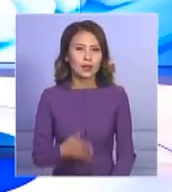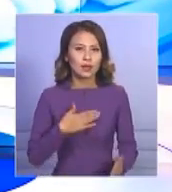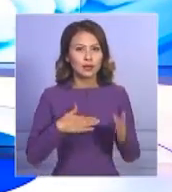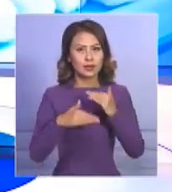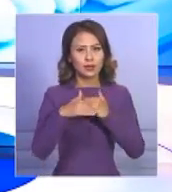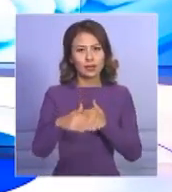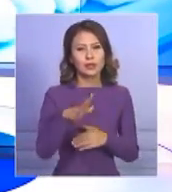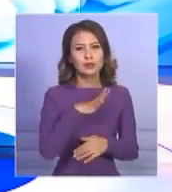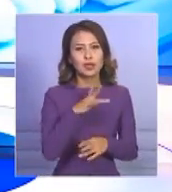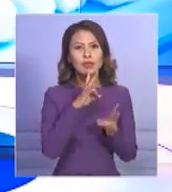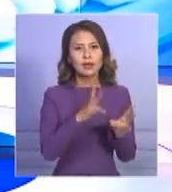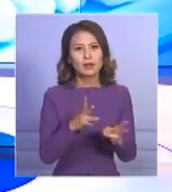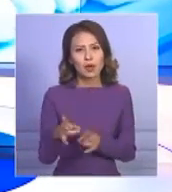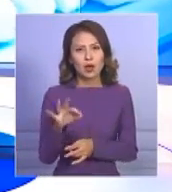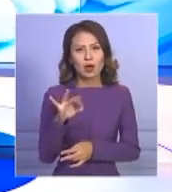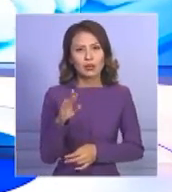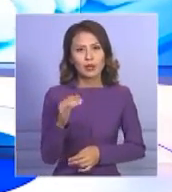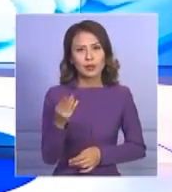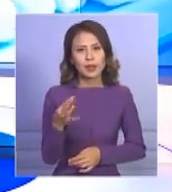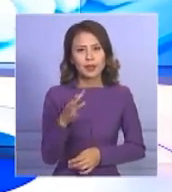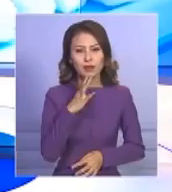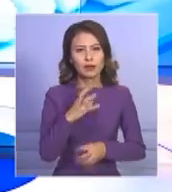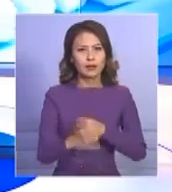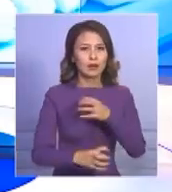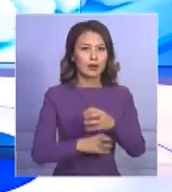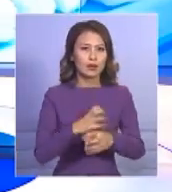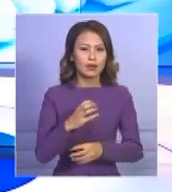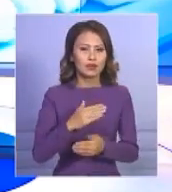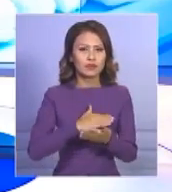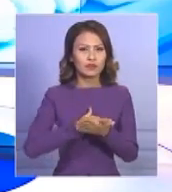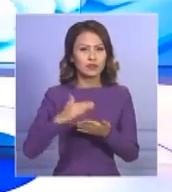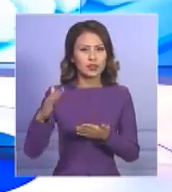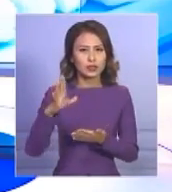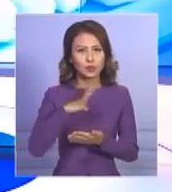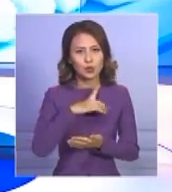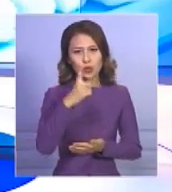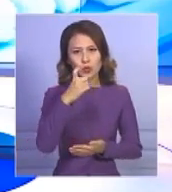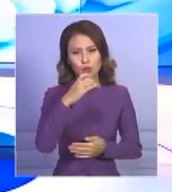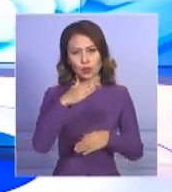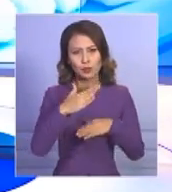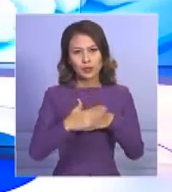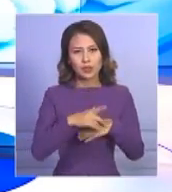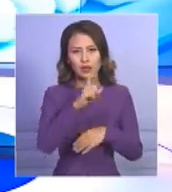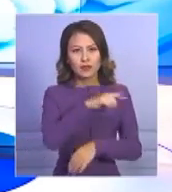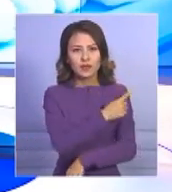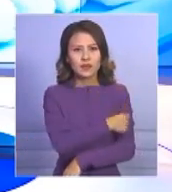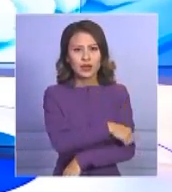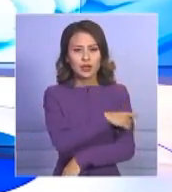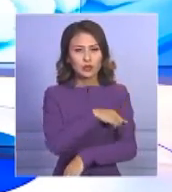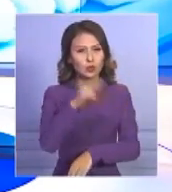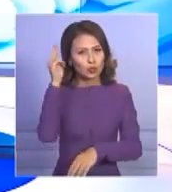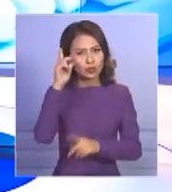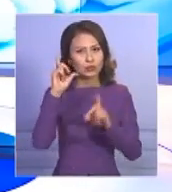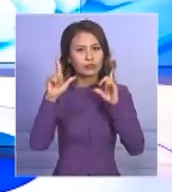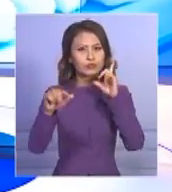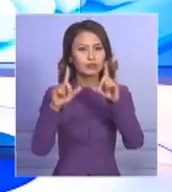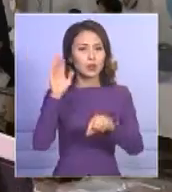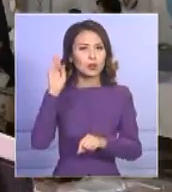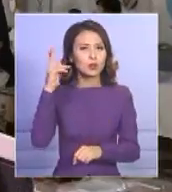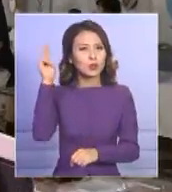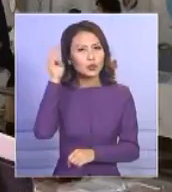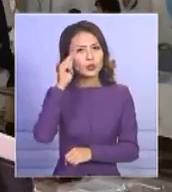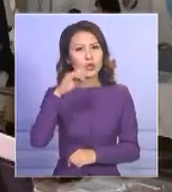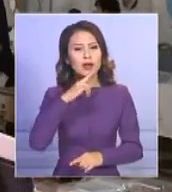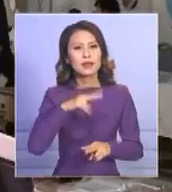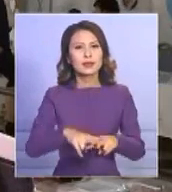Отандық травматология және ортопедия саласын халықаралық деңгейге көтеру үшін жылына 100 маман шетелде біліктілігін жетілдіреді. Бұл туралы бүгін